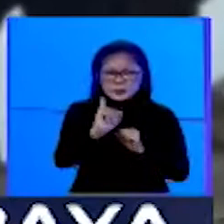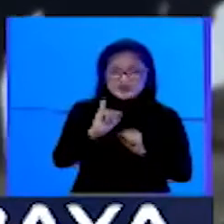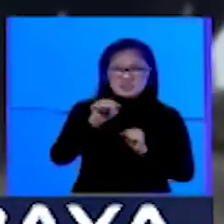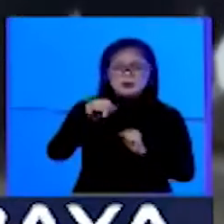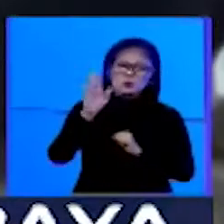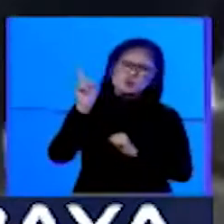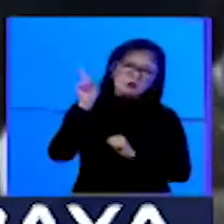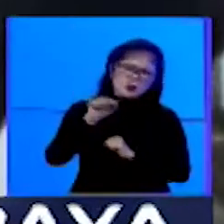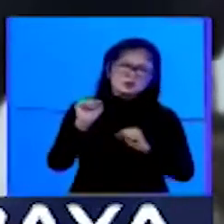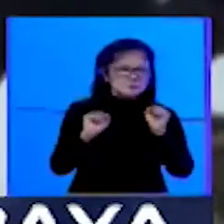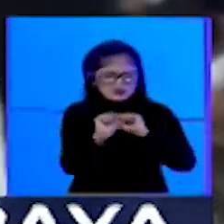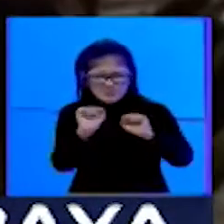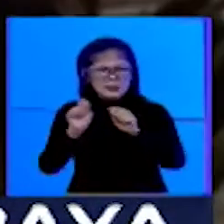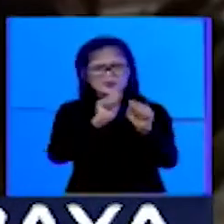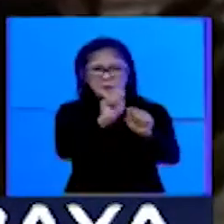serta pembersihan jalan.